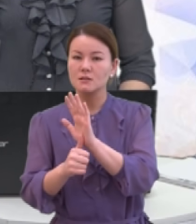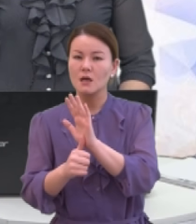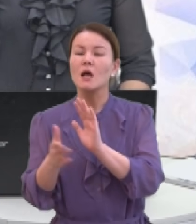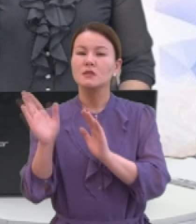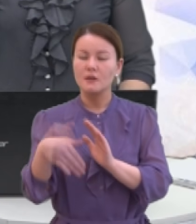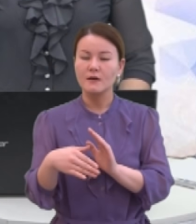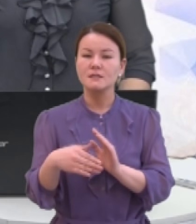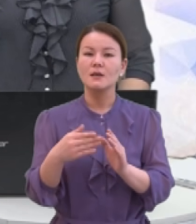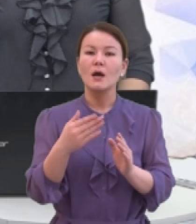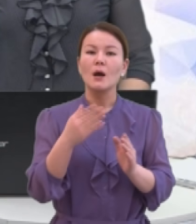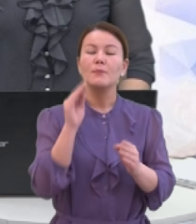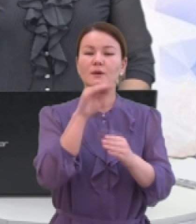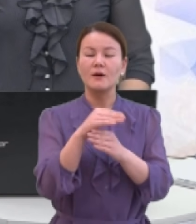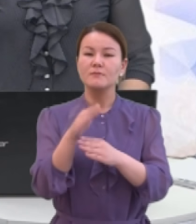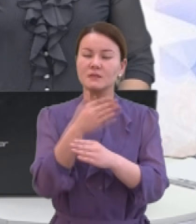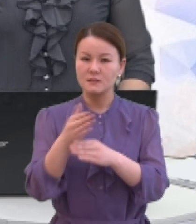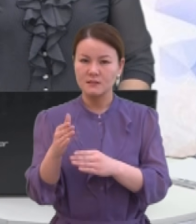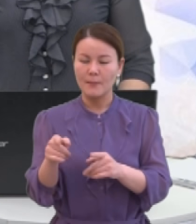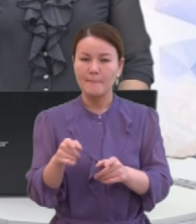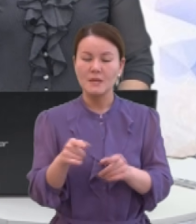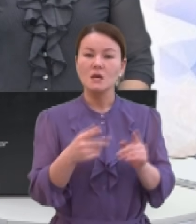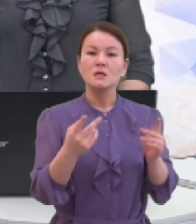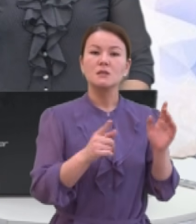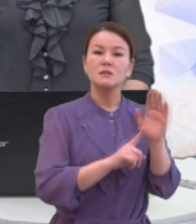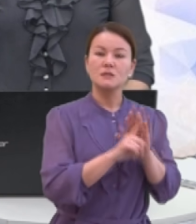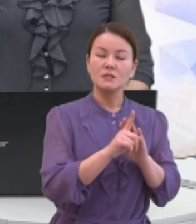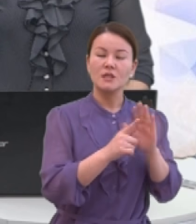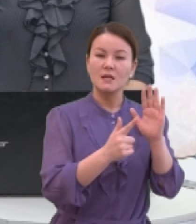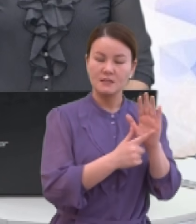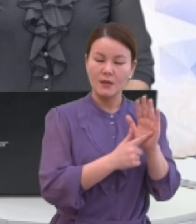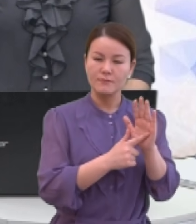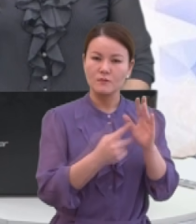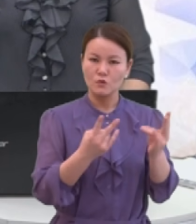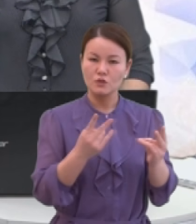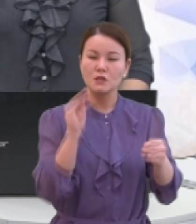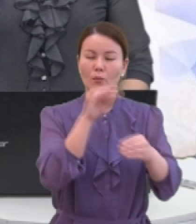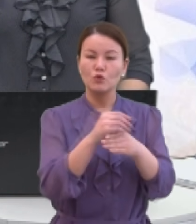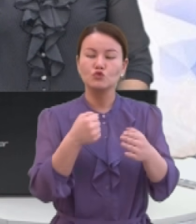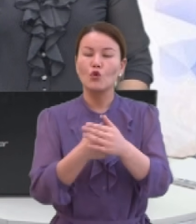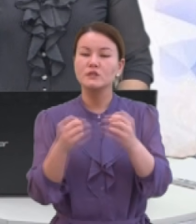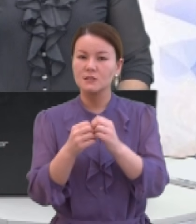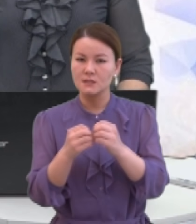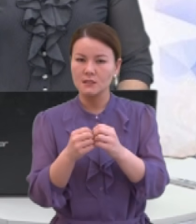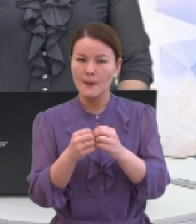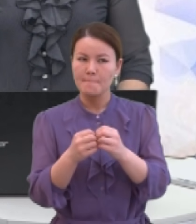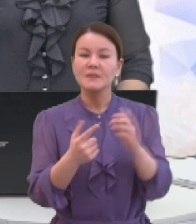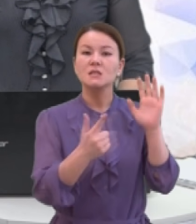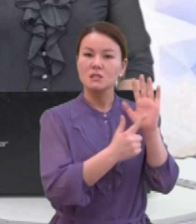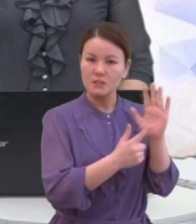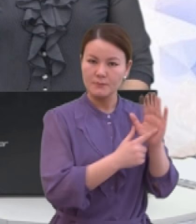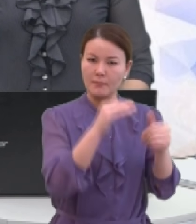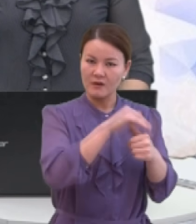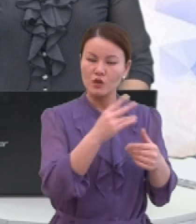частям сначала 7 дополним до 10 а значит к семи боровика